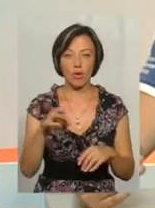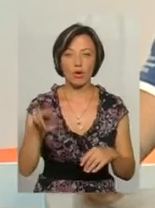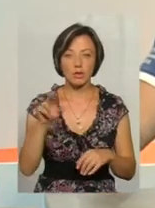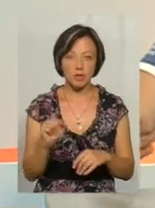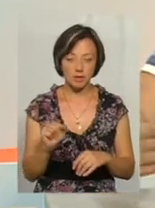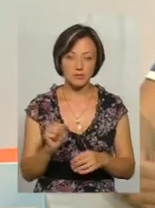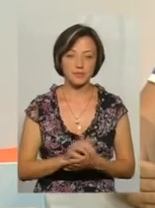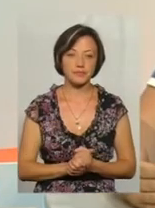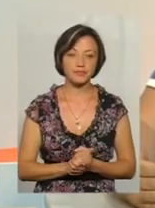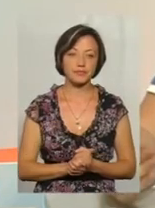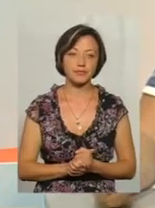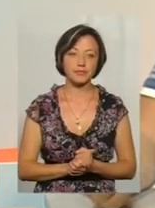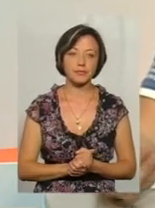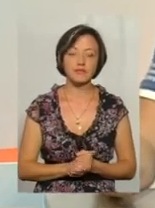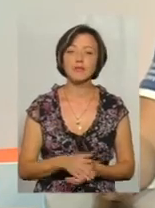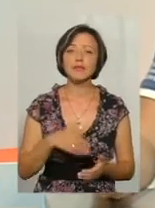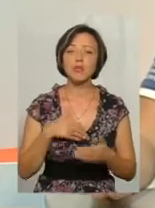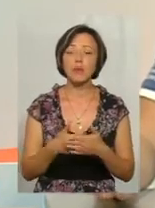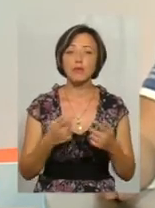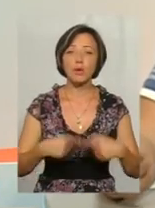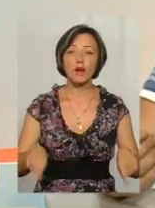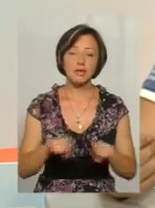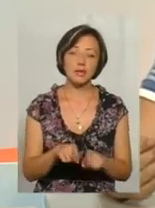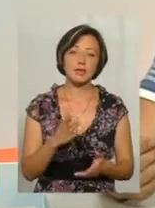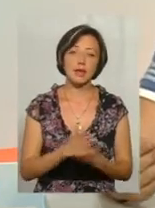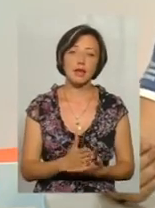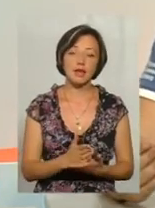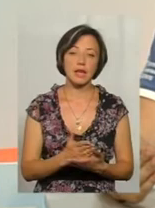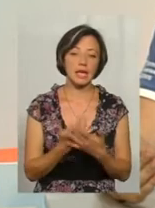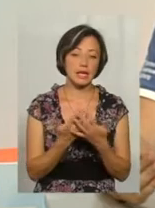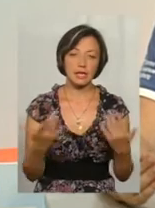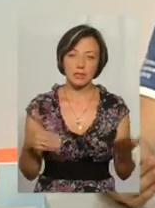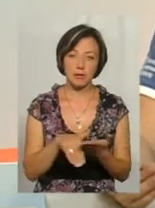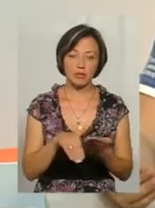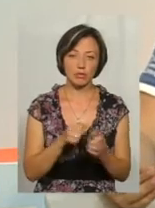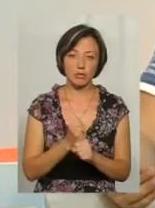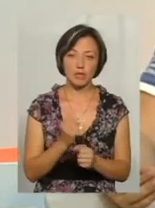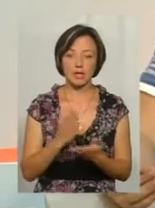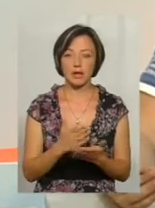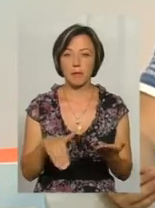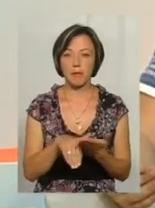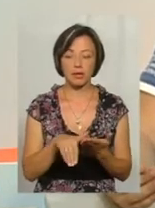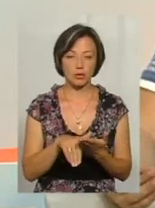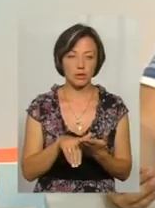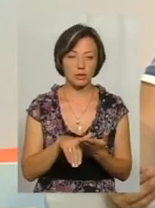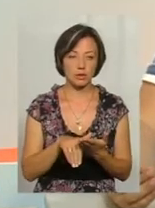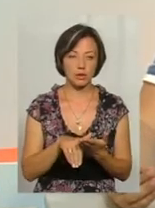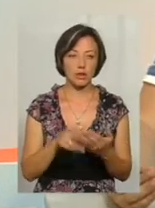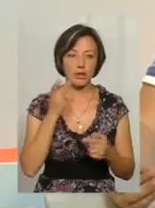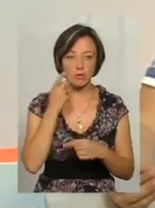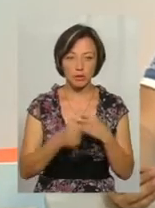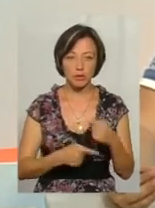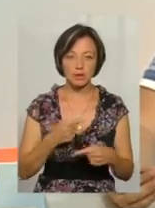виборів. Громадськість. Громадські організації, ну, є різні абсолютно методи роботи, є методи від постійні